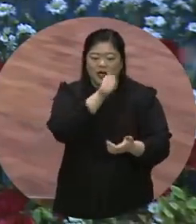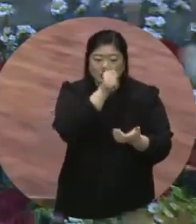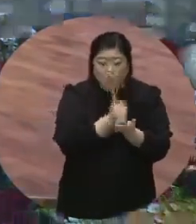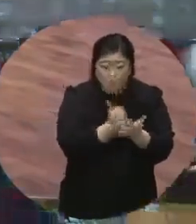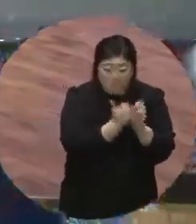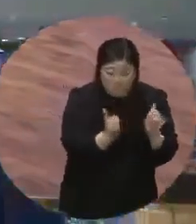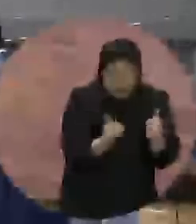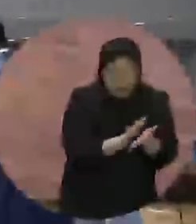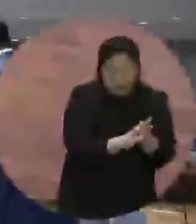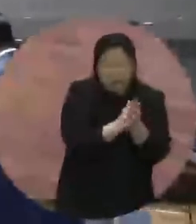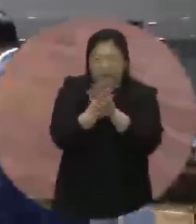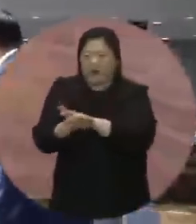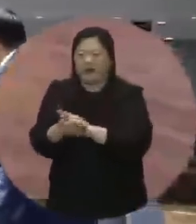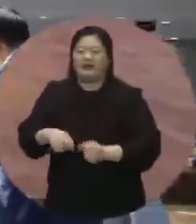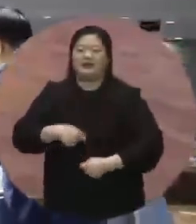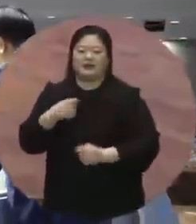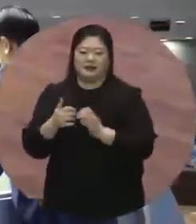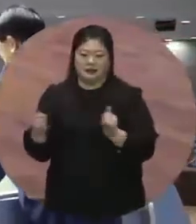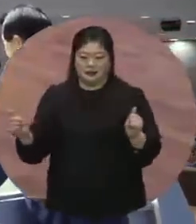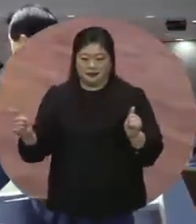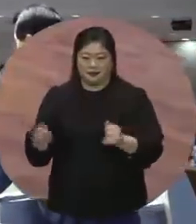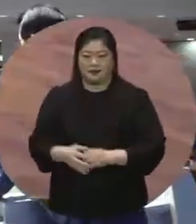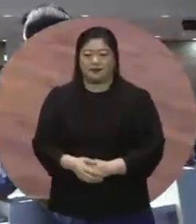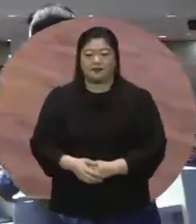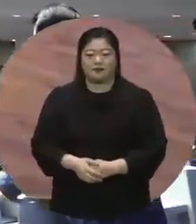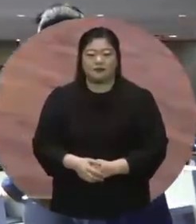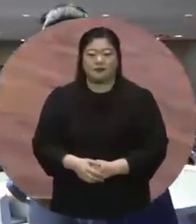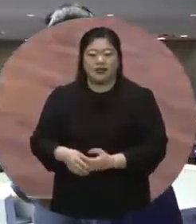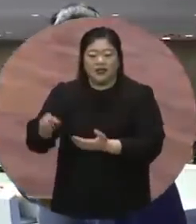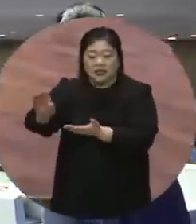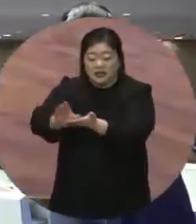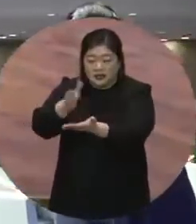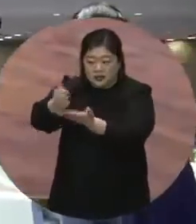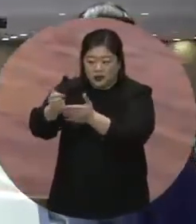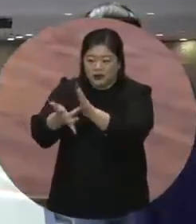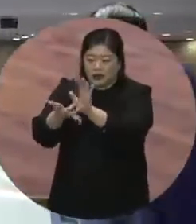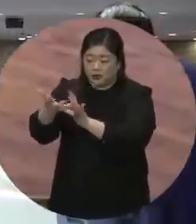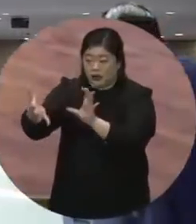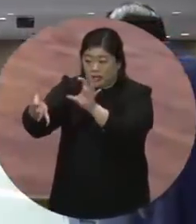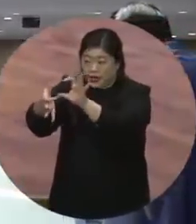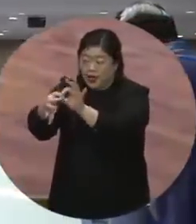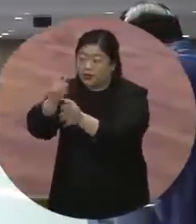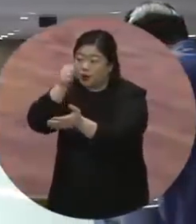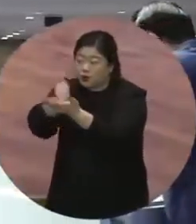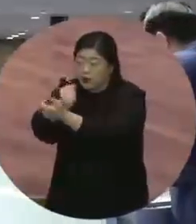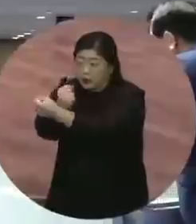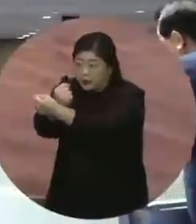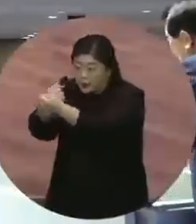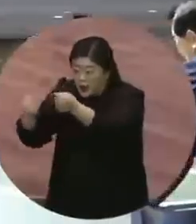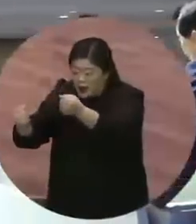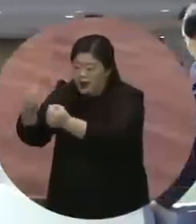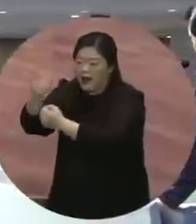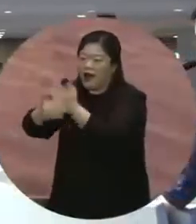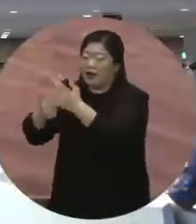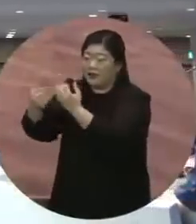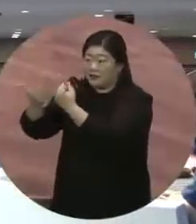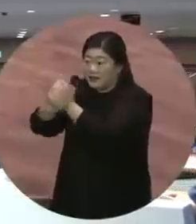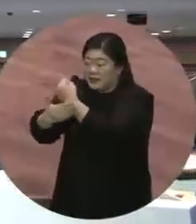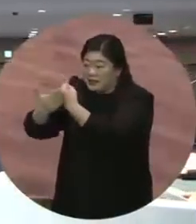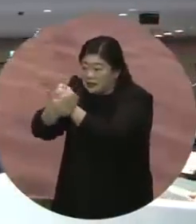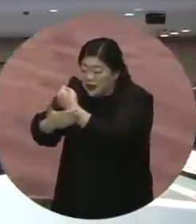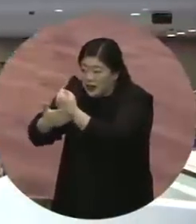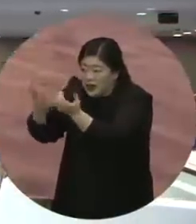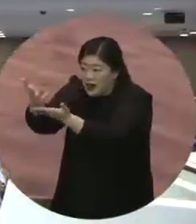24절입니다. 그리스도 예수 안에 있는 속량으로 말미암아 하나님의 은혜로 값없이 어렵다